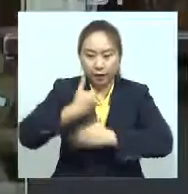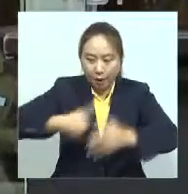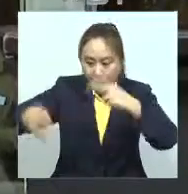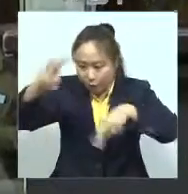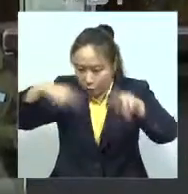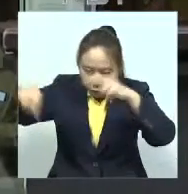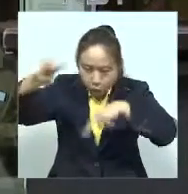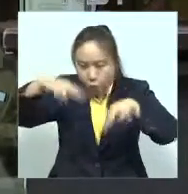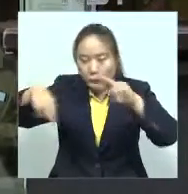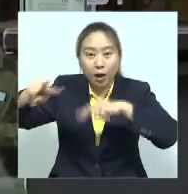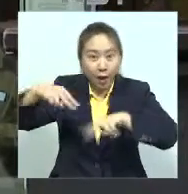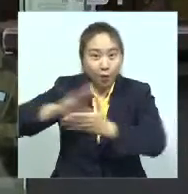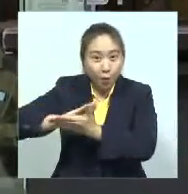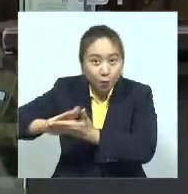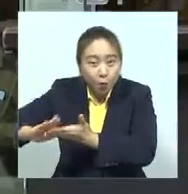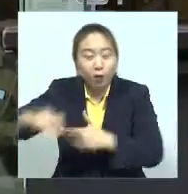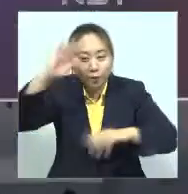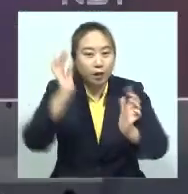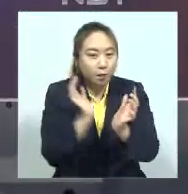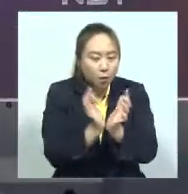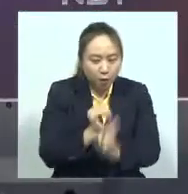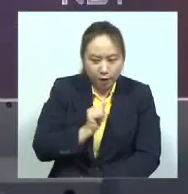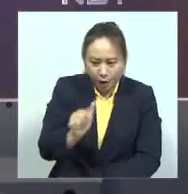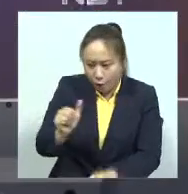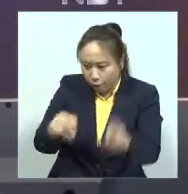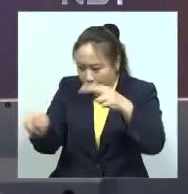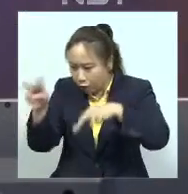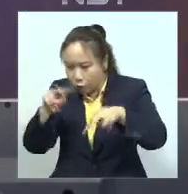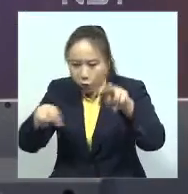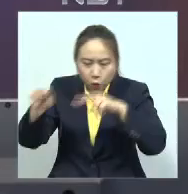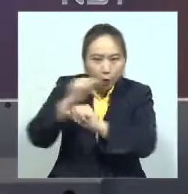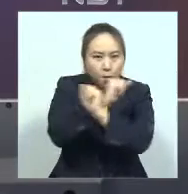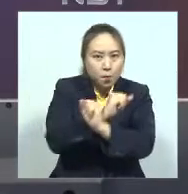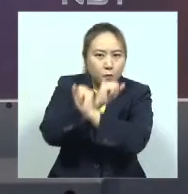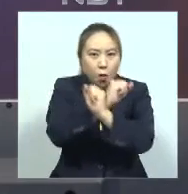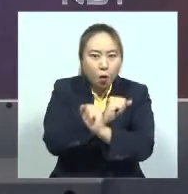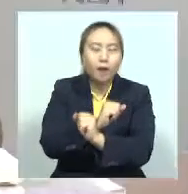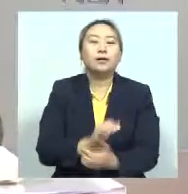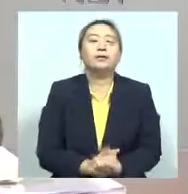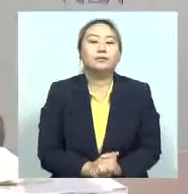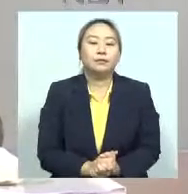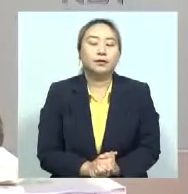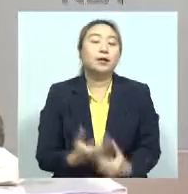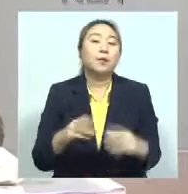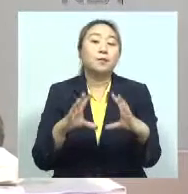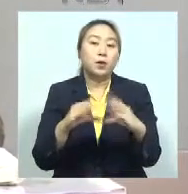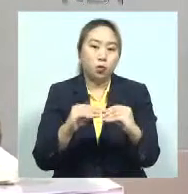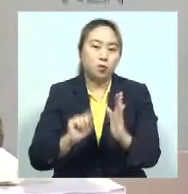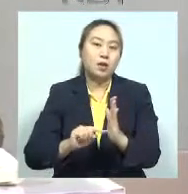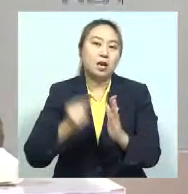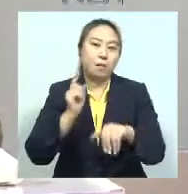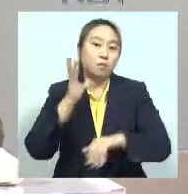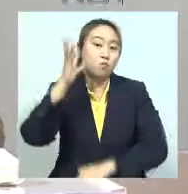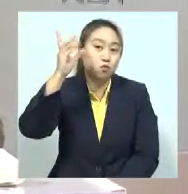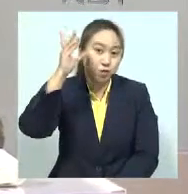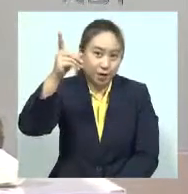ความเรียบร้อยและเจ้าหน้าที่ตำรวจตรวจตราสถานที่วางมาตรการรักษาความปลอดภัยโดยการประชุมจะเริ่มขึ้นตั้งแ